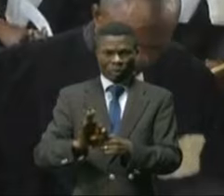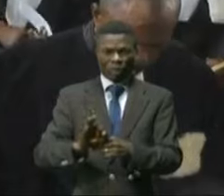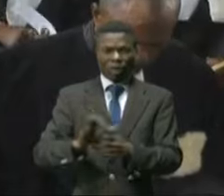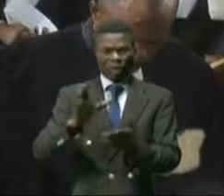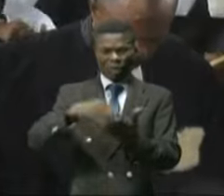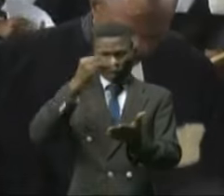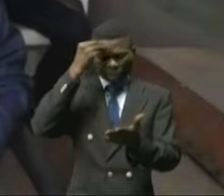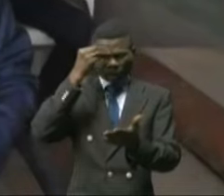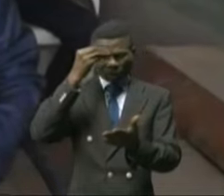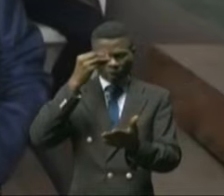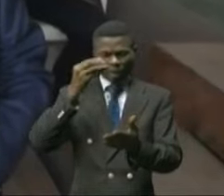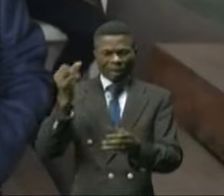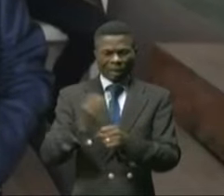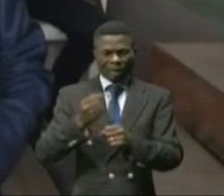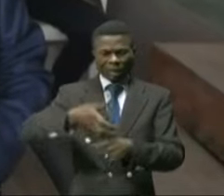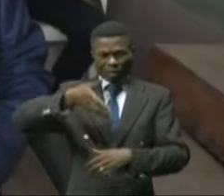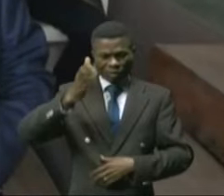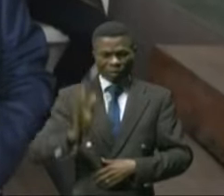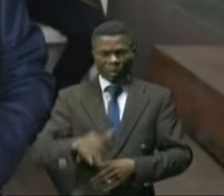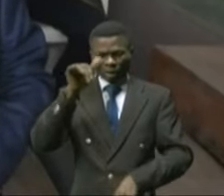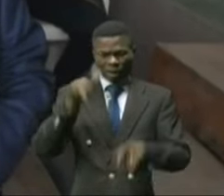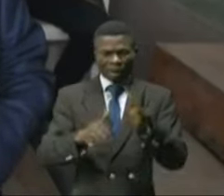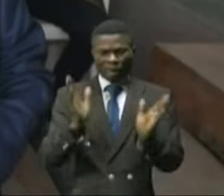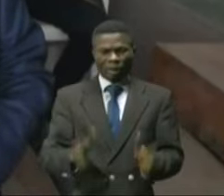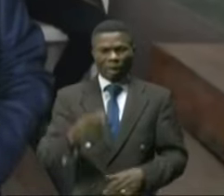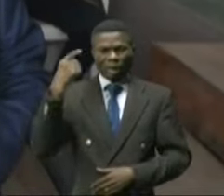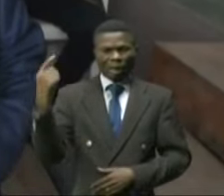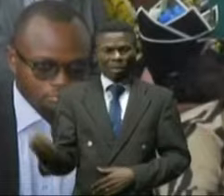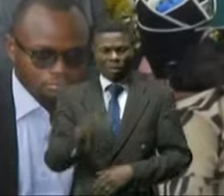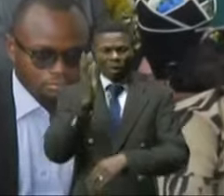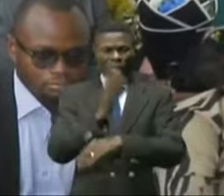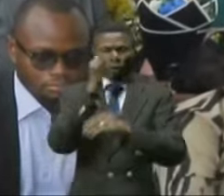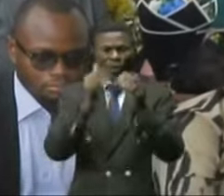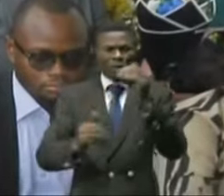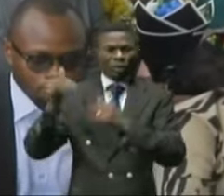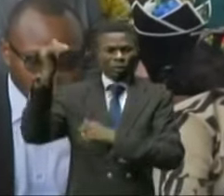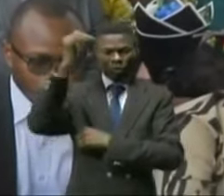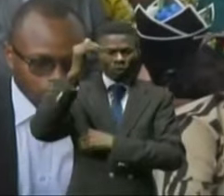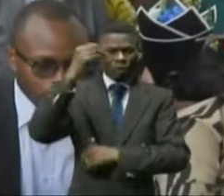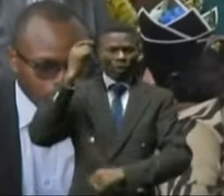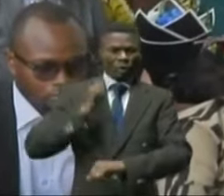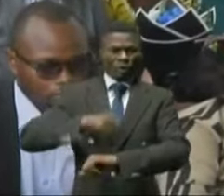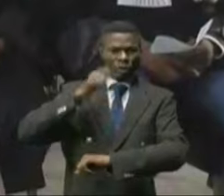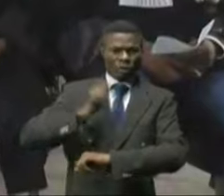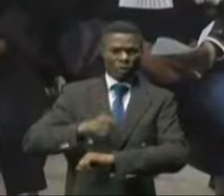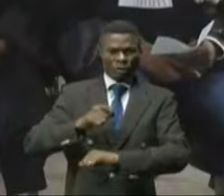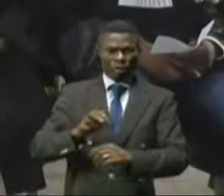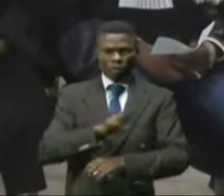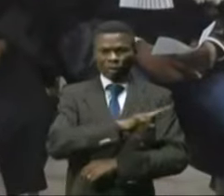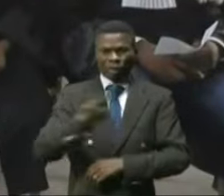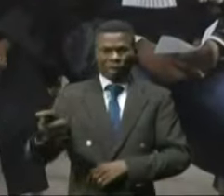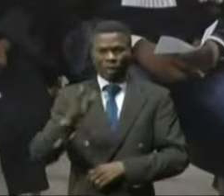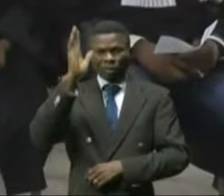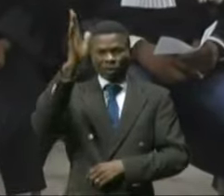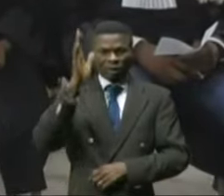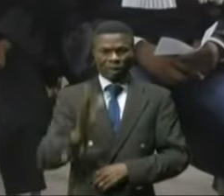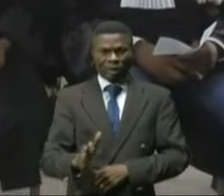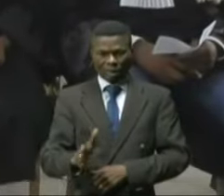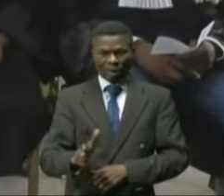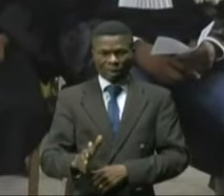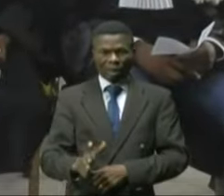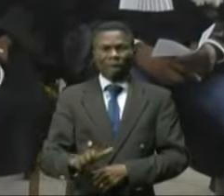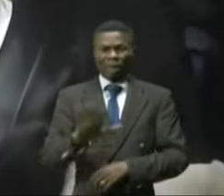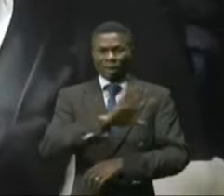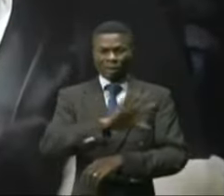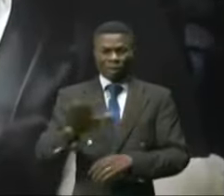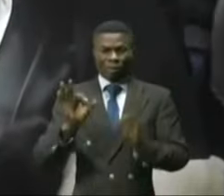maîtrise et professionnalisme par le secrétariat permanent du Conseil supérieur de la magistrature, 2500 sur les 5000 nouveaux